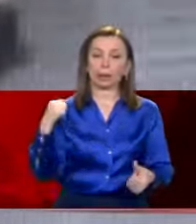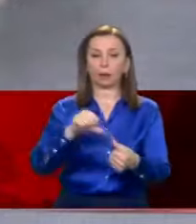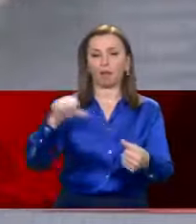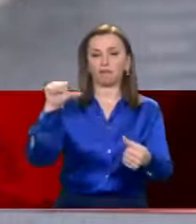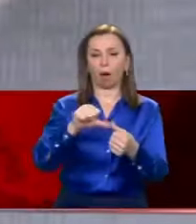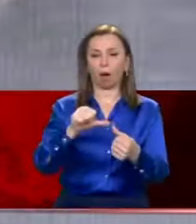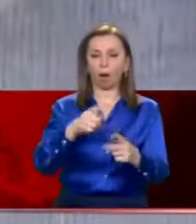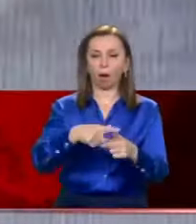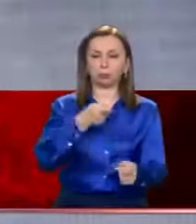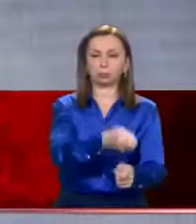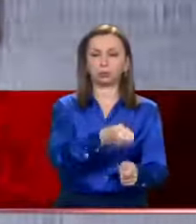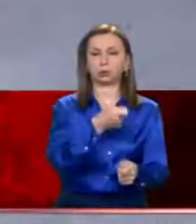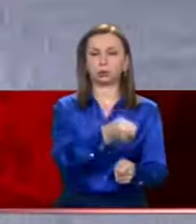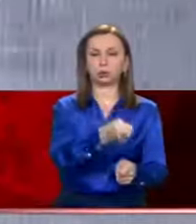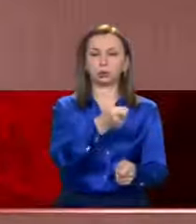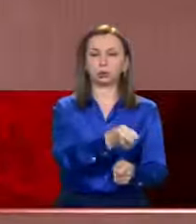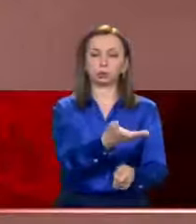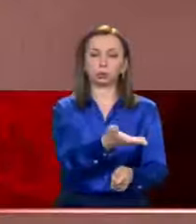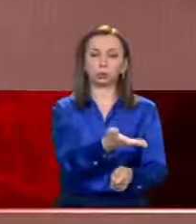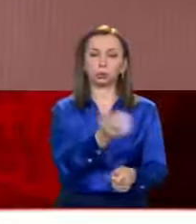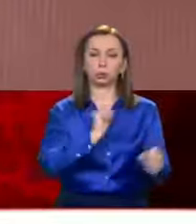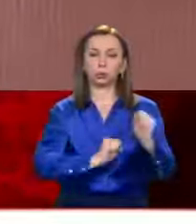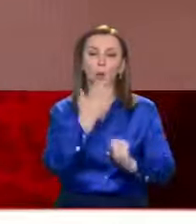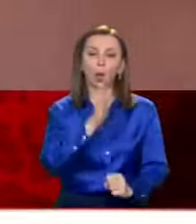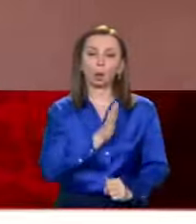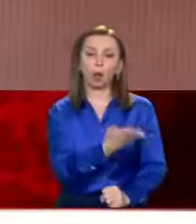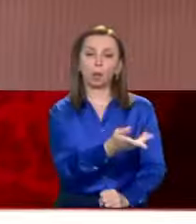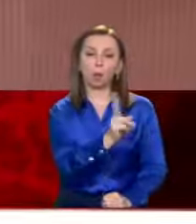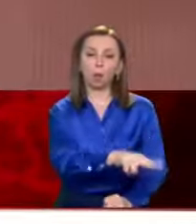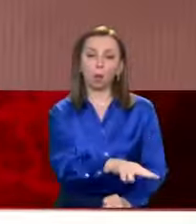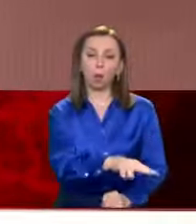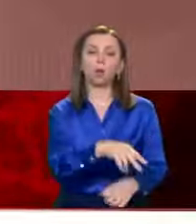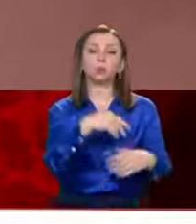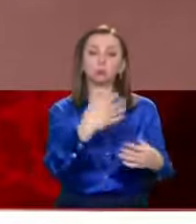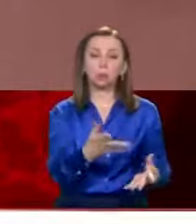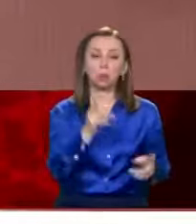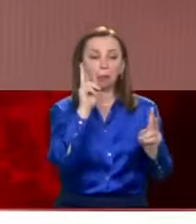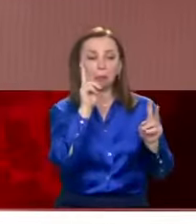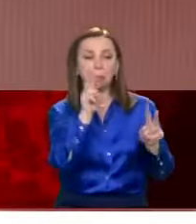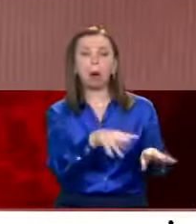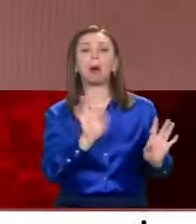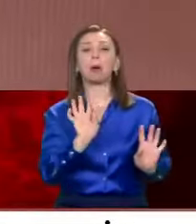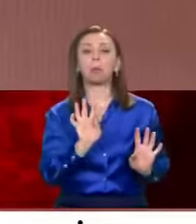Defalarca bıçakladığı üniversite öğrencisini katledip ardına bile bakmadan oradan uzaklaştı.